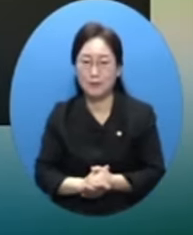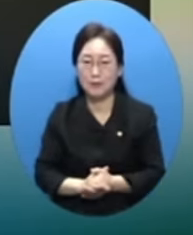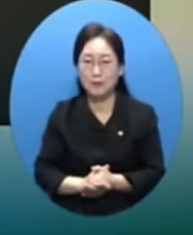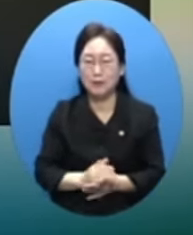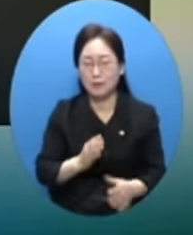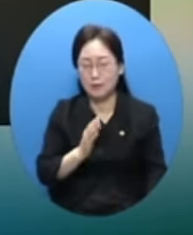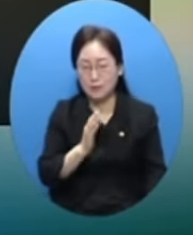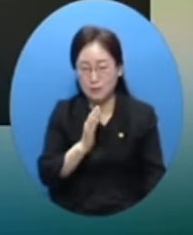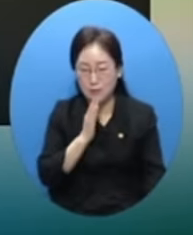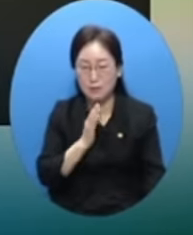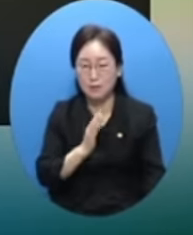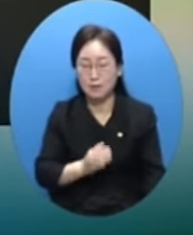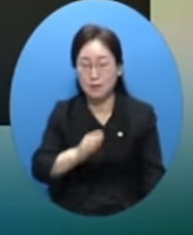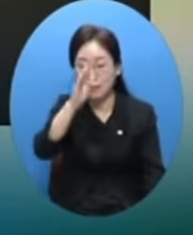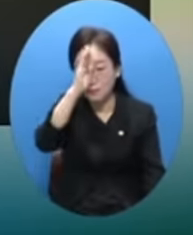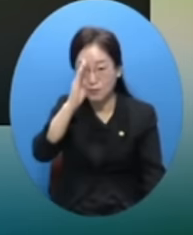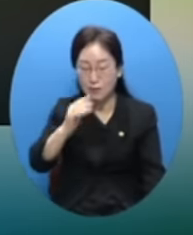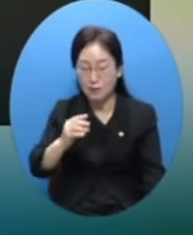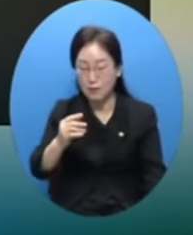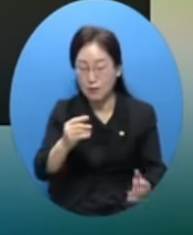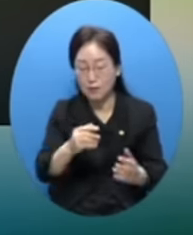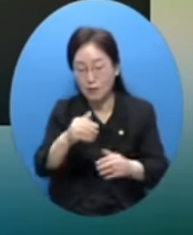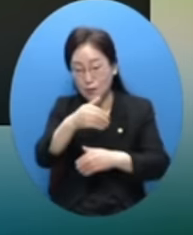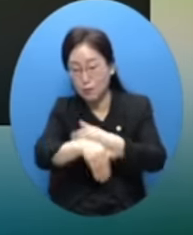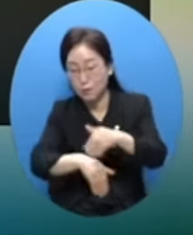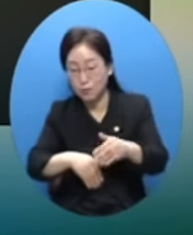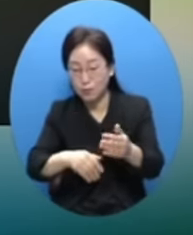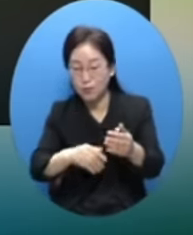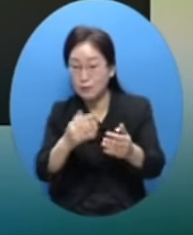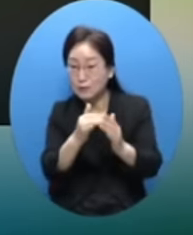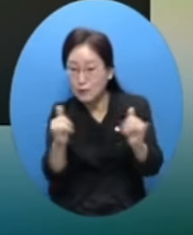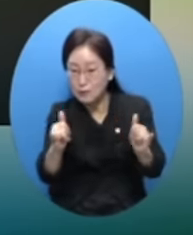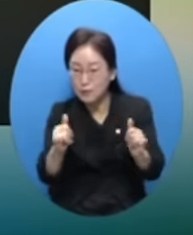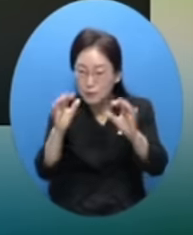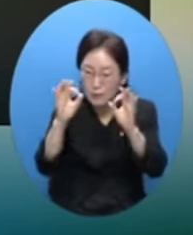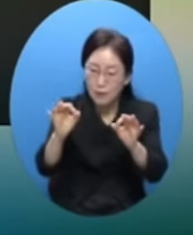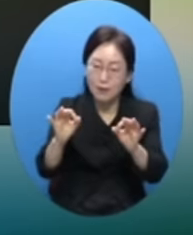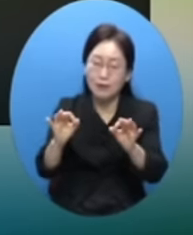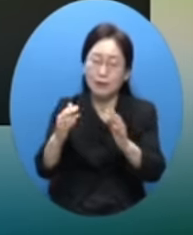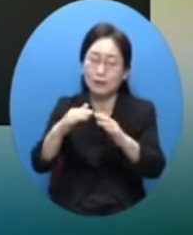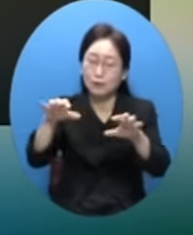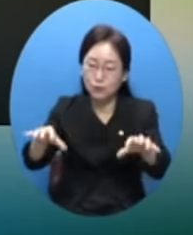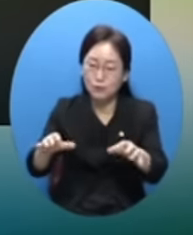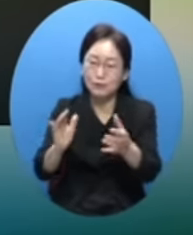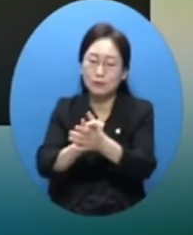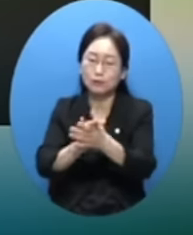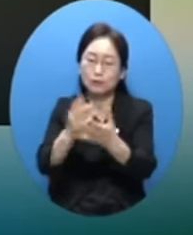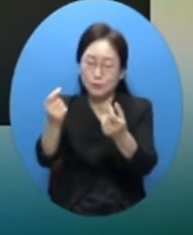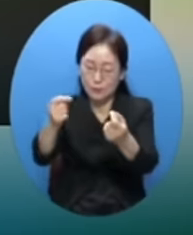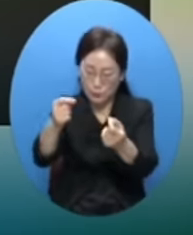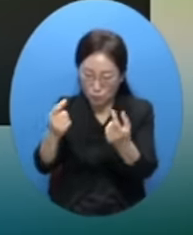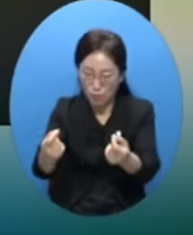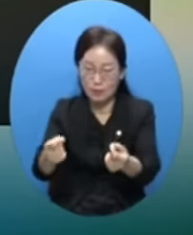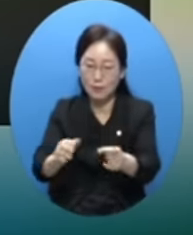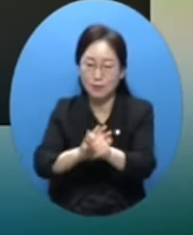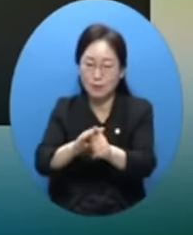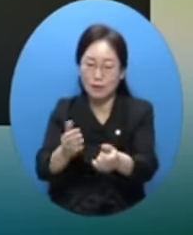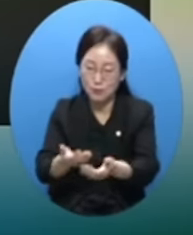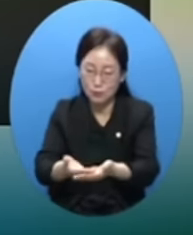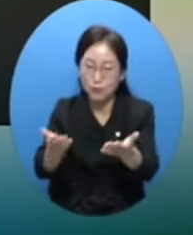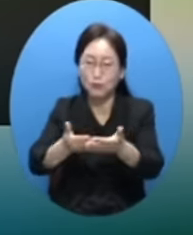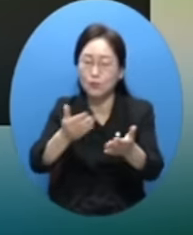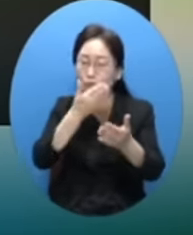정말로 병들고 소외된 사람들의 이웃으로 친구로 사랑을 시작하는 귀한